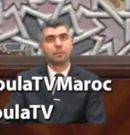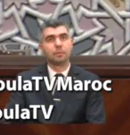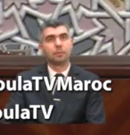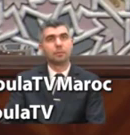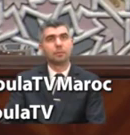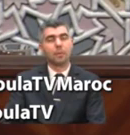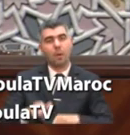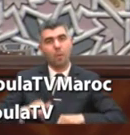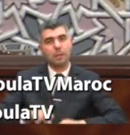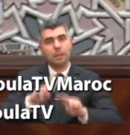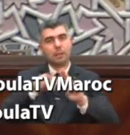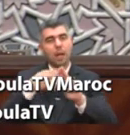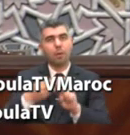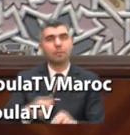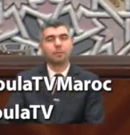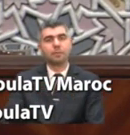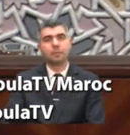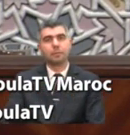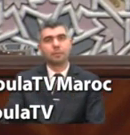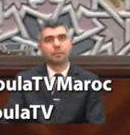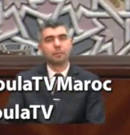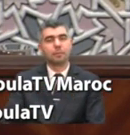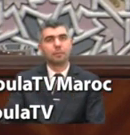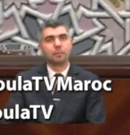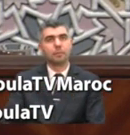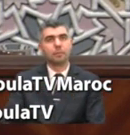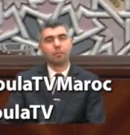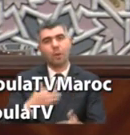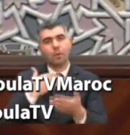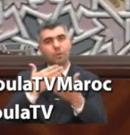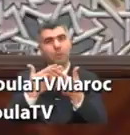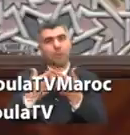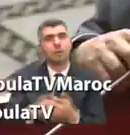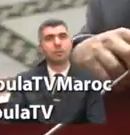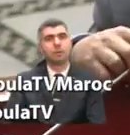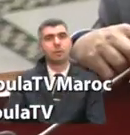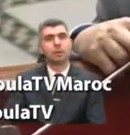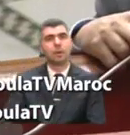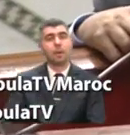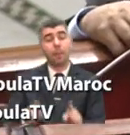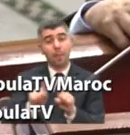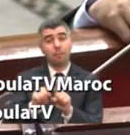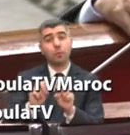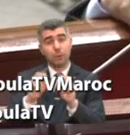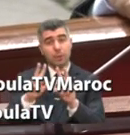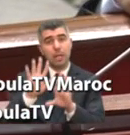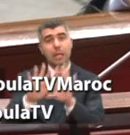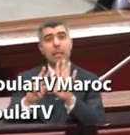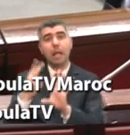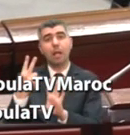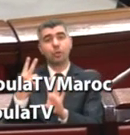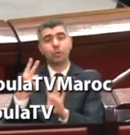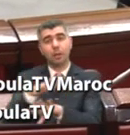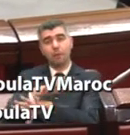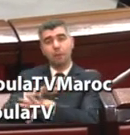الكلمة لكم سيد الوزير للرد على التعقيب. شكرا. ففعلا هناك 12 ديال المدن الكفاءة والمهن غتكون في